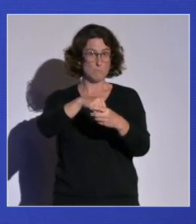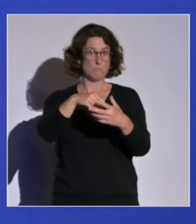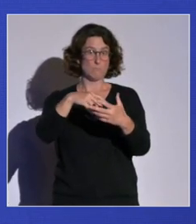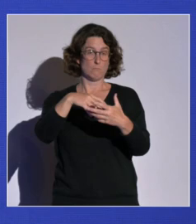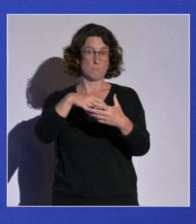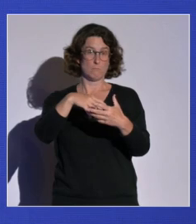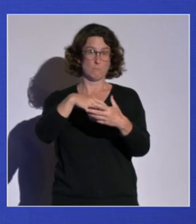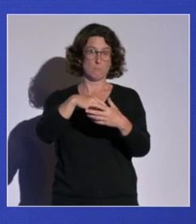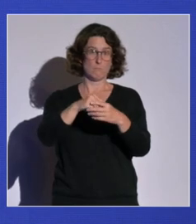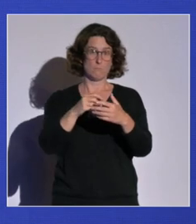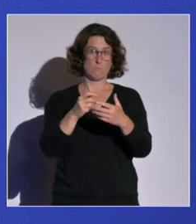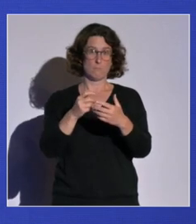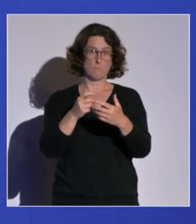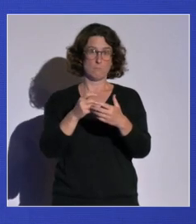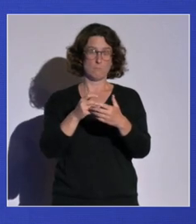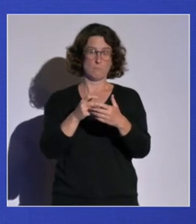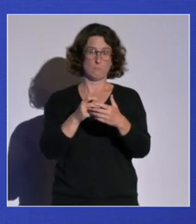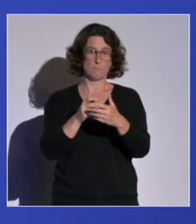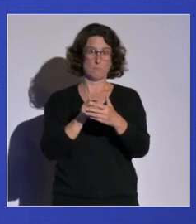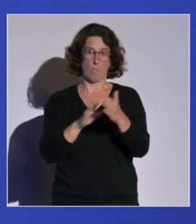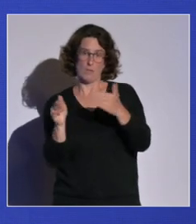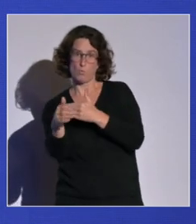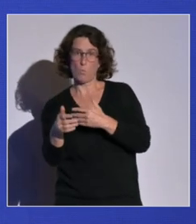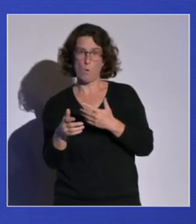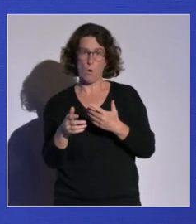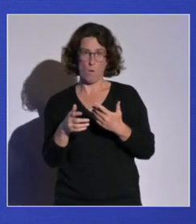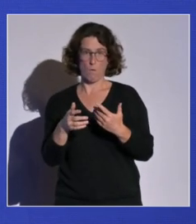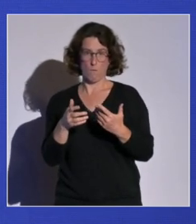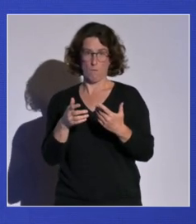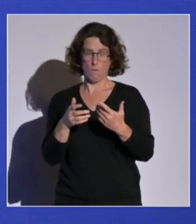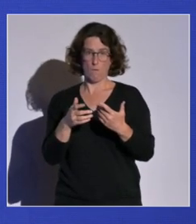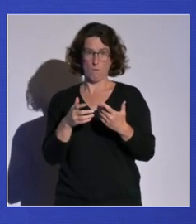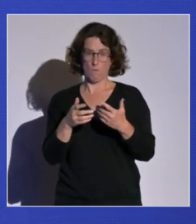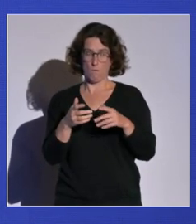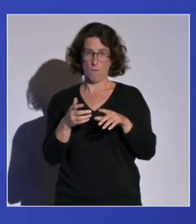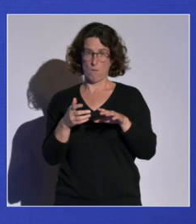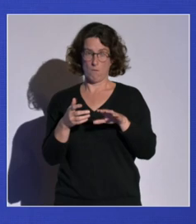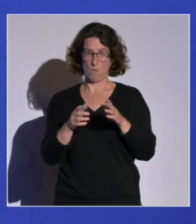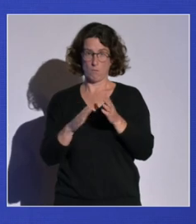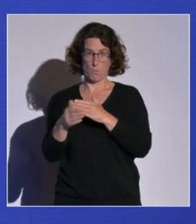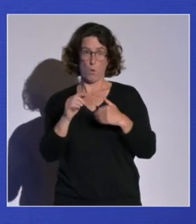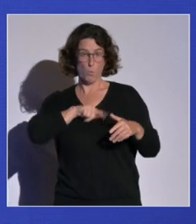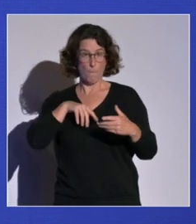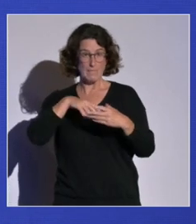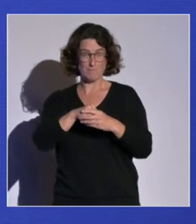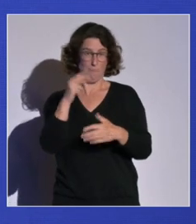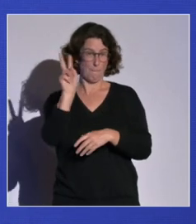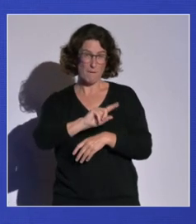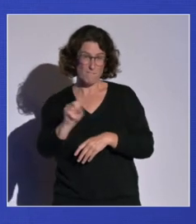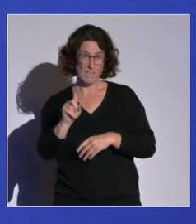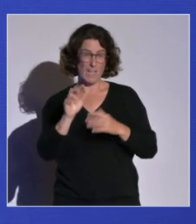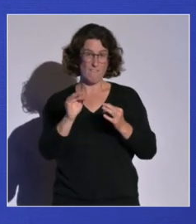sommes accusés et qui se sont effondrés les unes après les autres par l'enquête elle-même et par l'instruction elle-même. Ce n'est pas